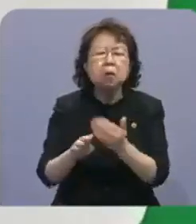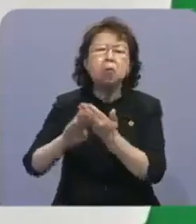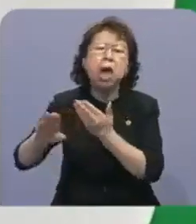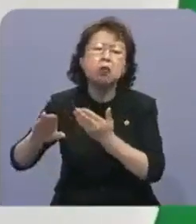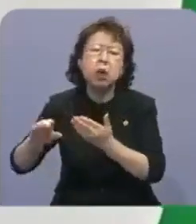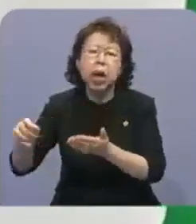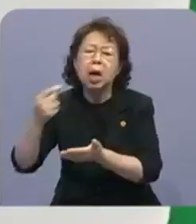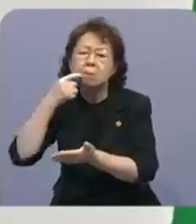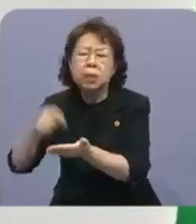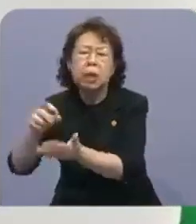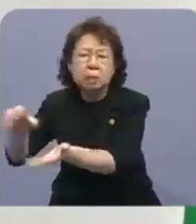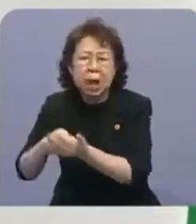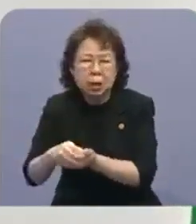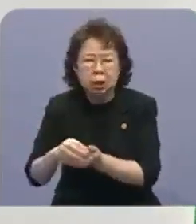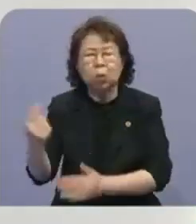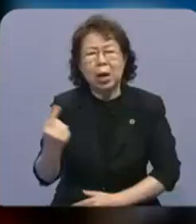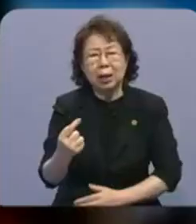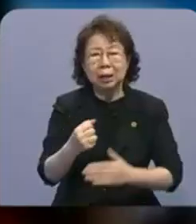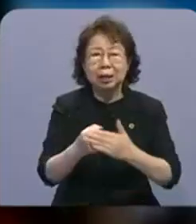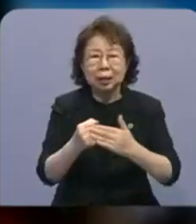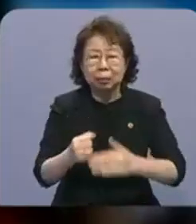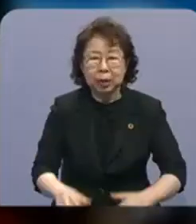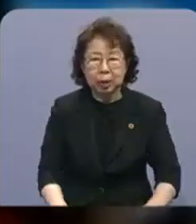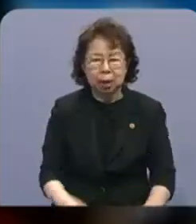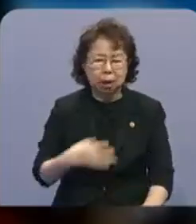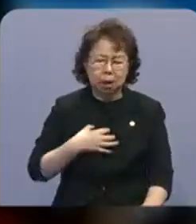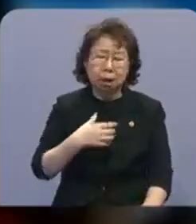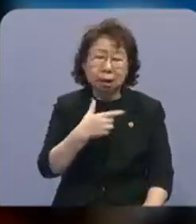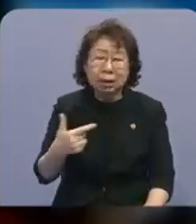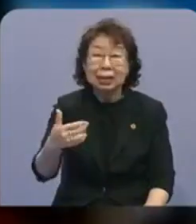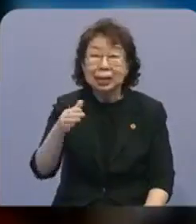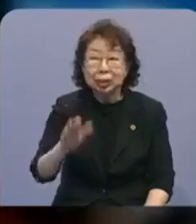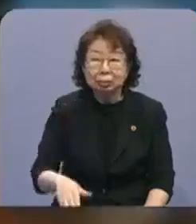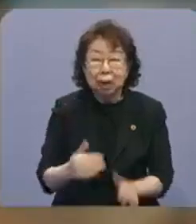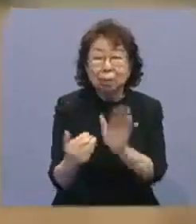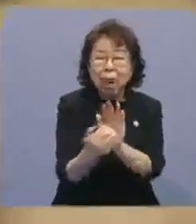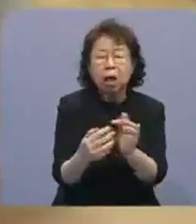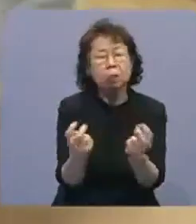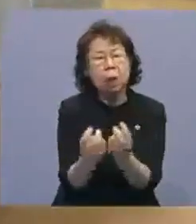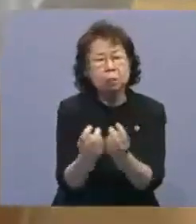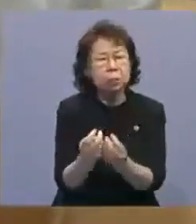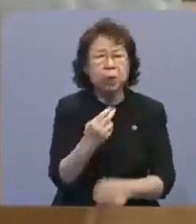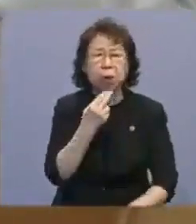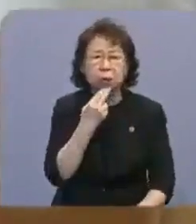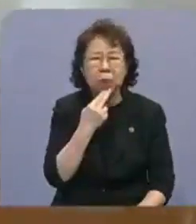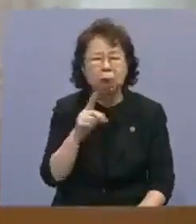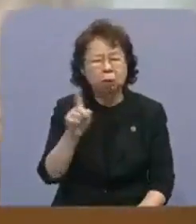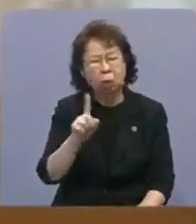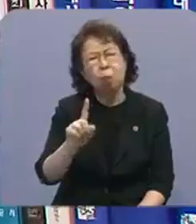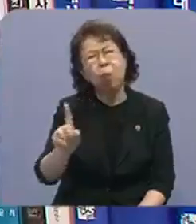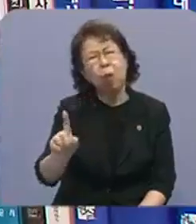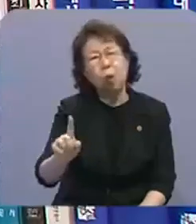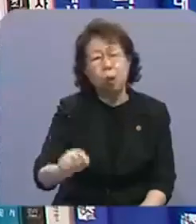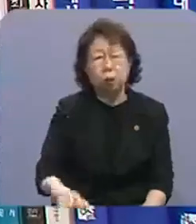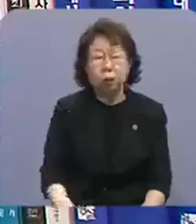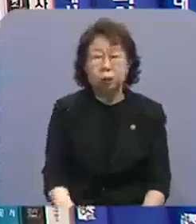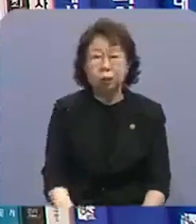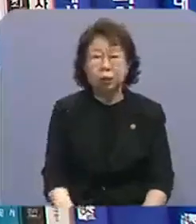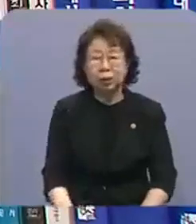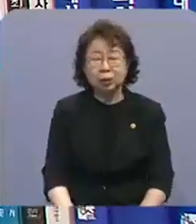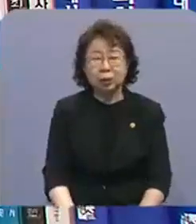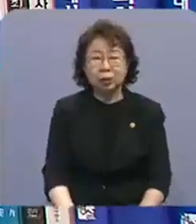손쉽게 살 수 있는 제품이었습니다 우려가 끊이지 않지만 1 막을 방법이 없다는 점이 더 큰 문제입니다 국내사이트